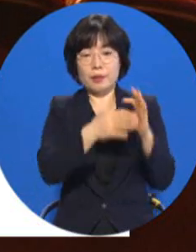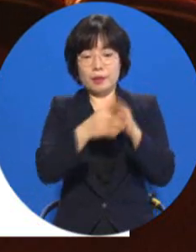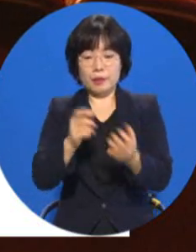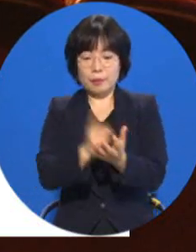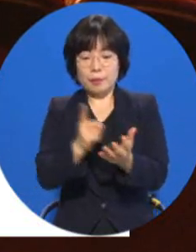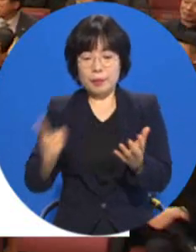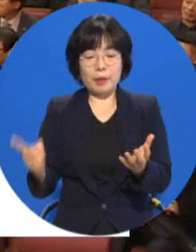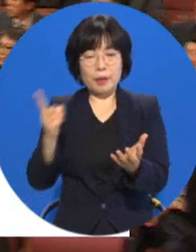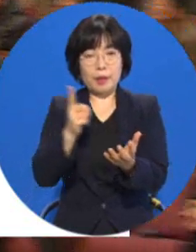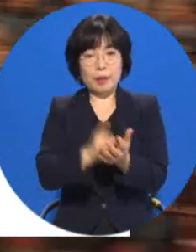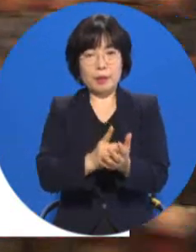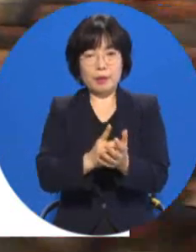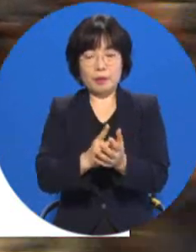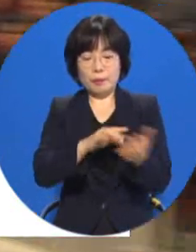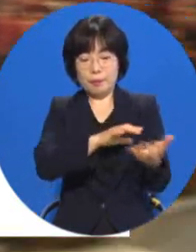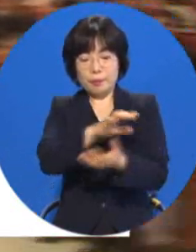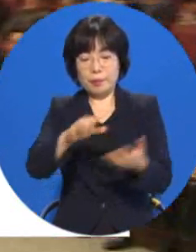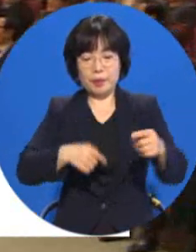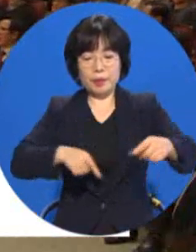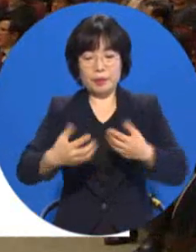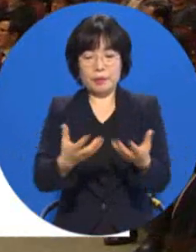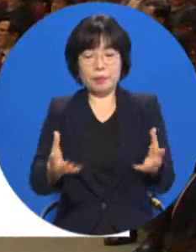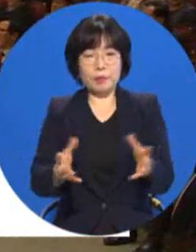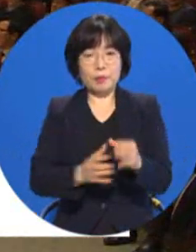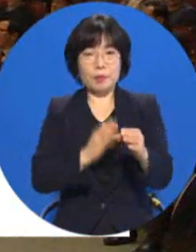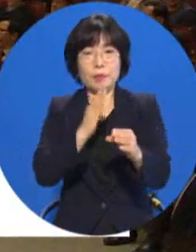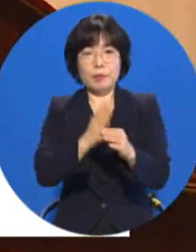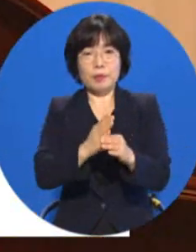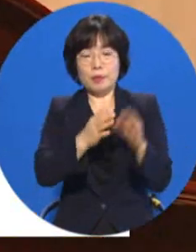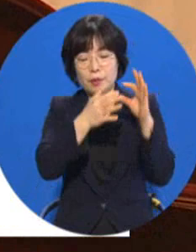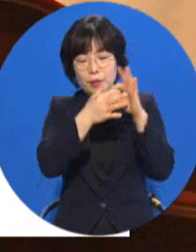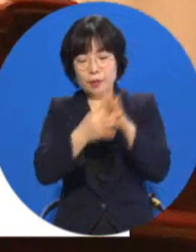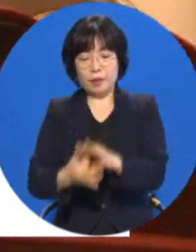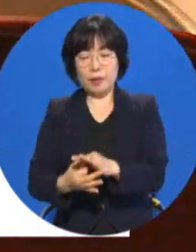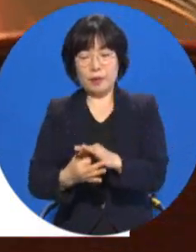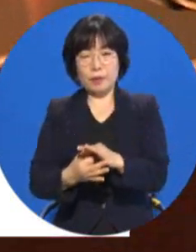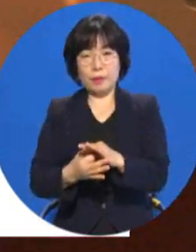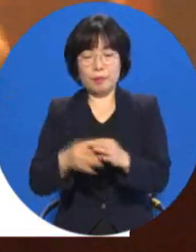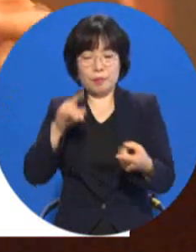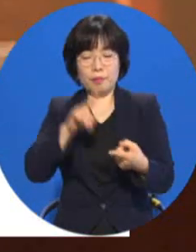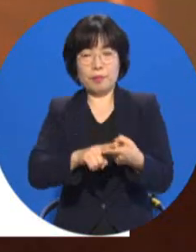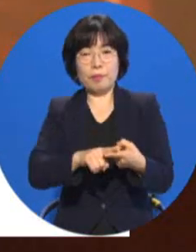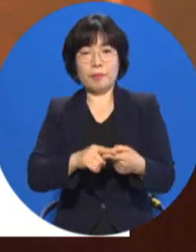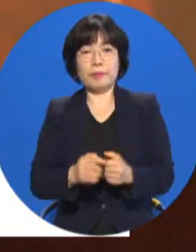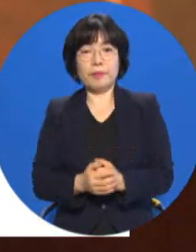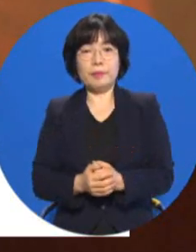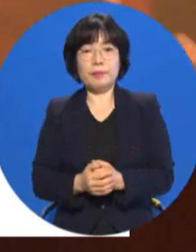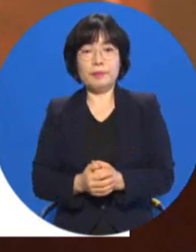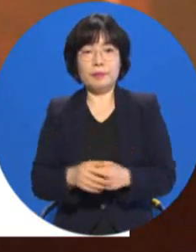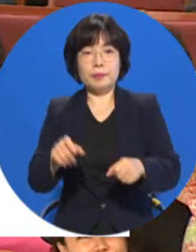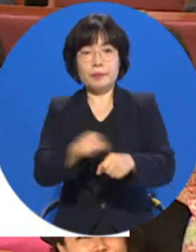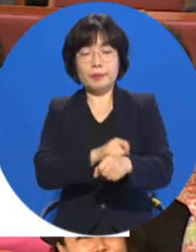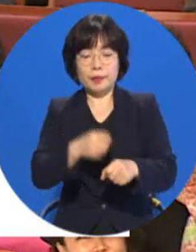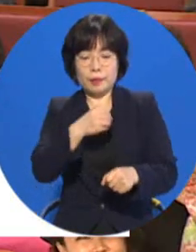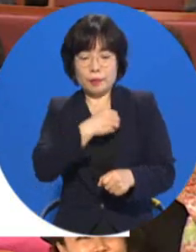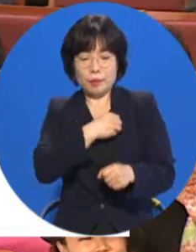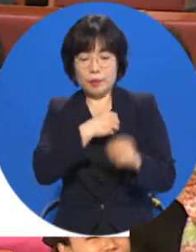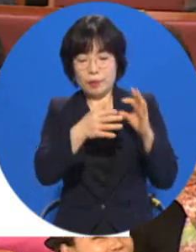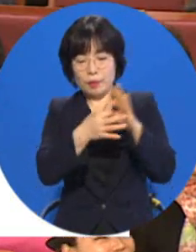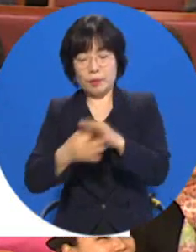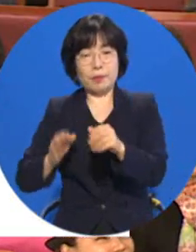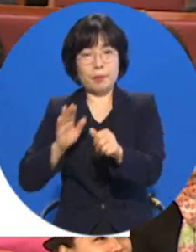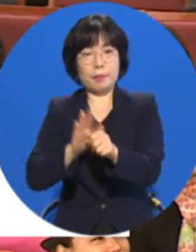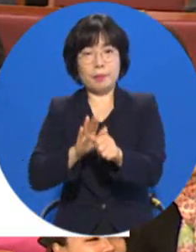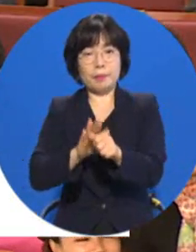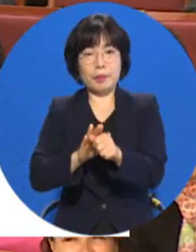탈당과 합당이란 복잡한 정치 구도 속에서도 여전히 당적을 지키고 있는 상황. 특히 당원들의 폭넓은 지지를